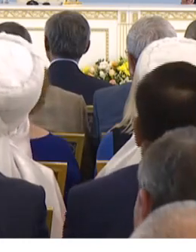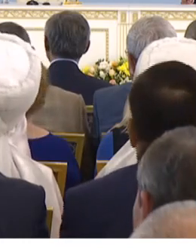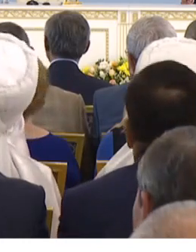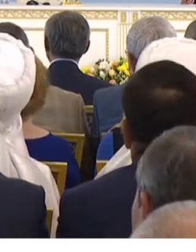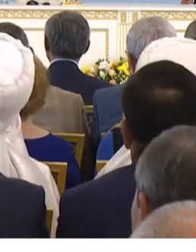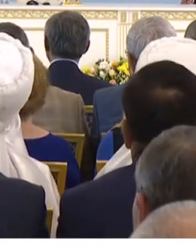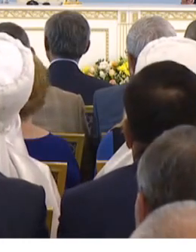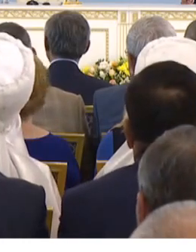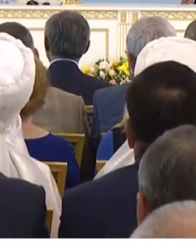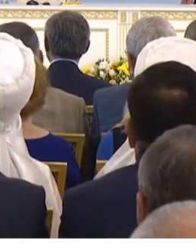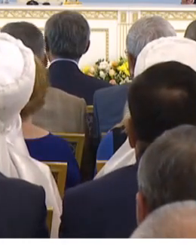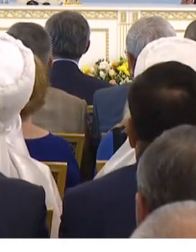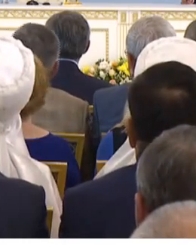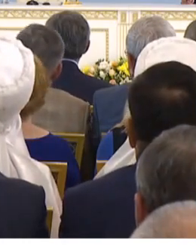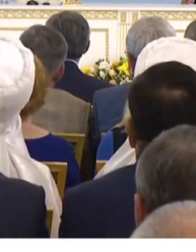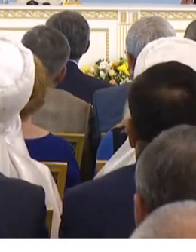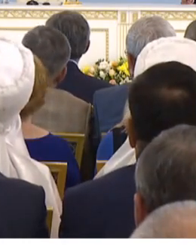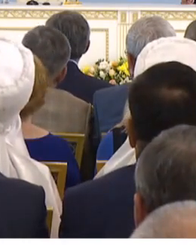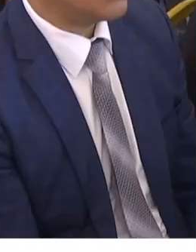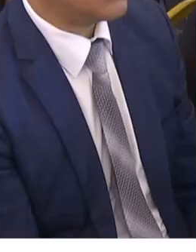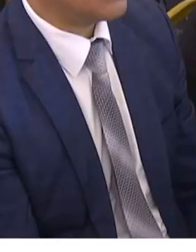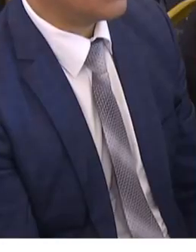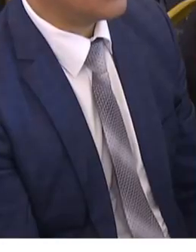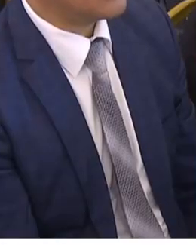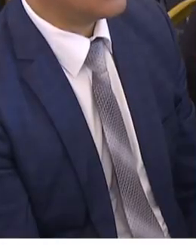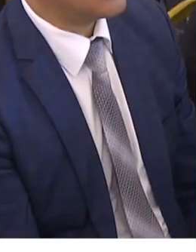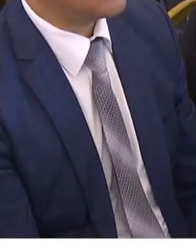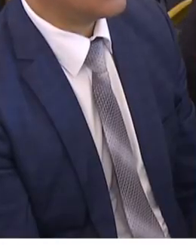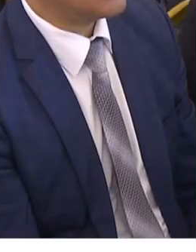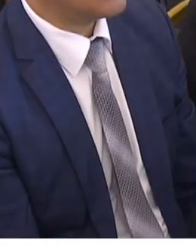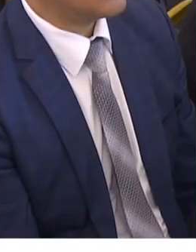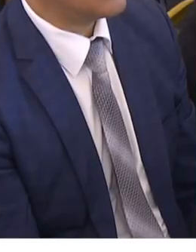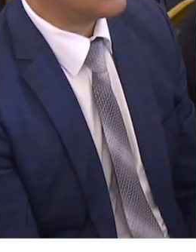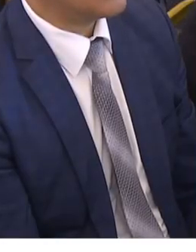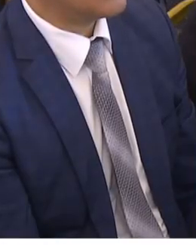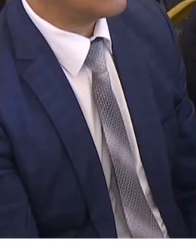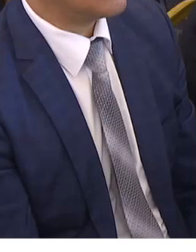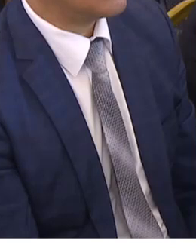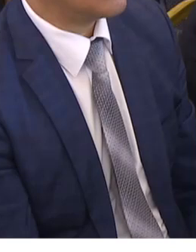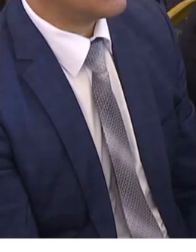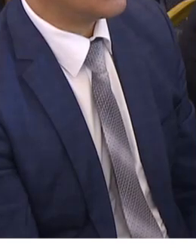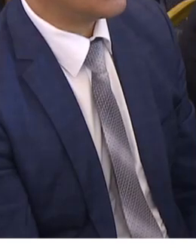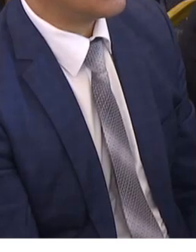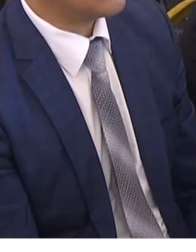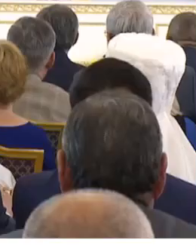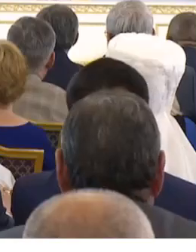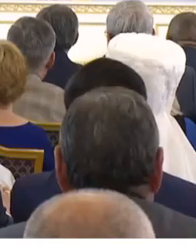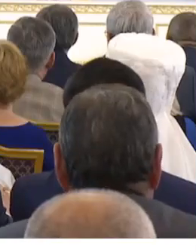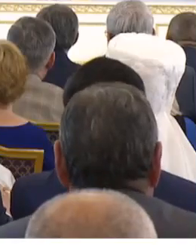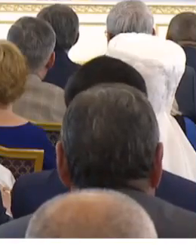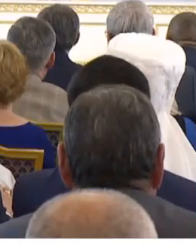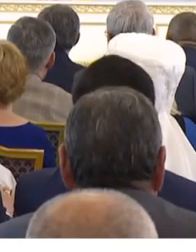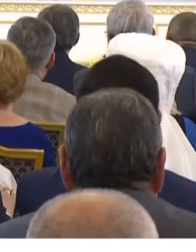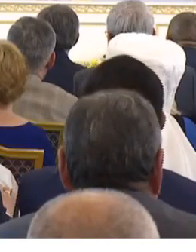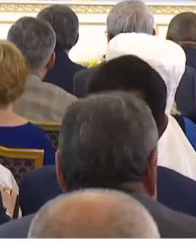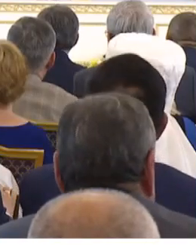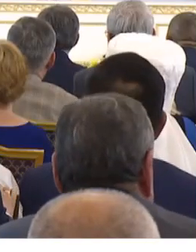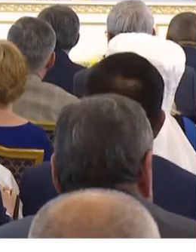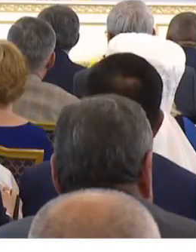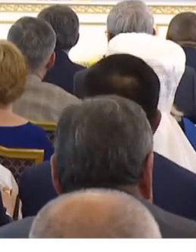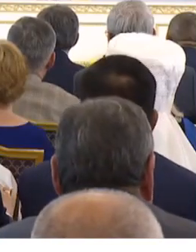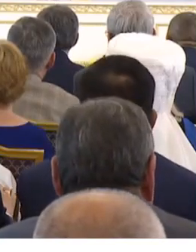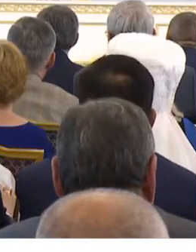мұнай газдың үлесі 70%-ға дейін жеткен, сондықтан да мемлекет басшысы экономиканы әр тараптандыруды тапсырды. Ол